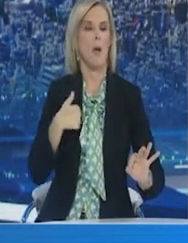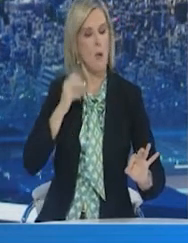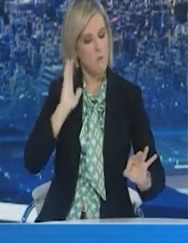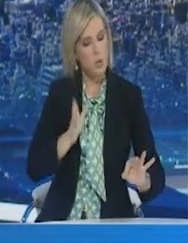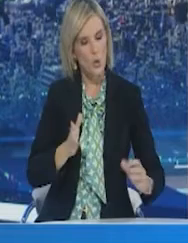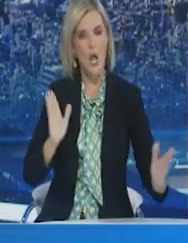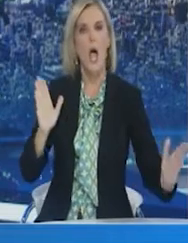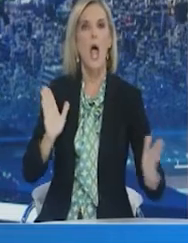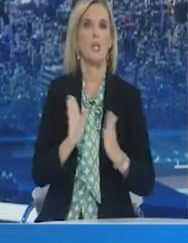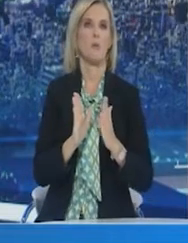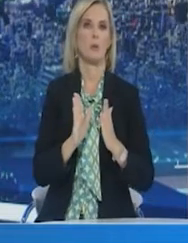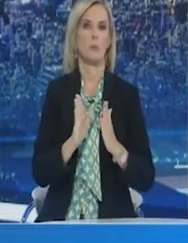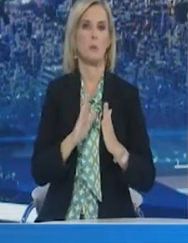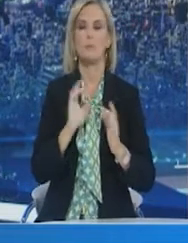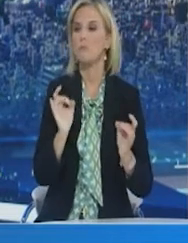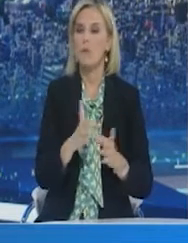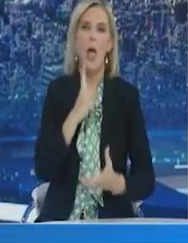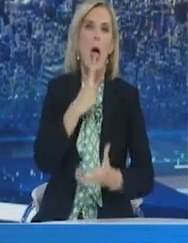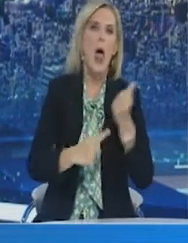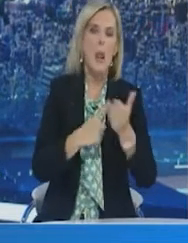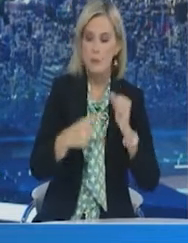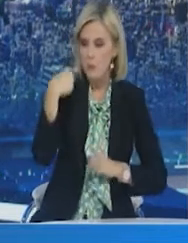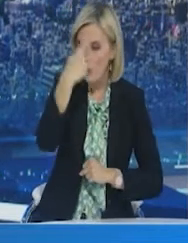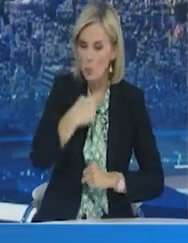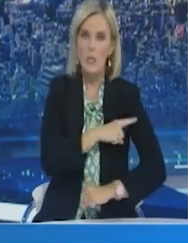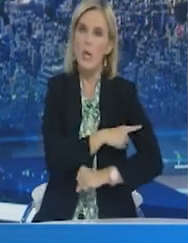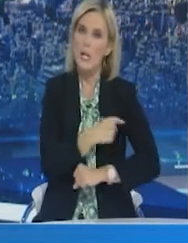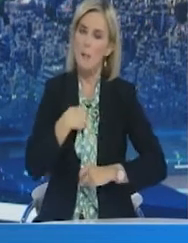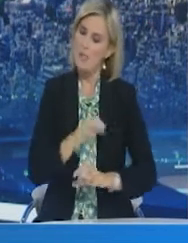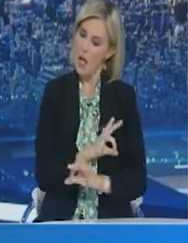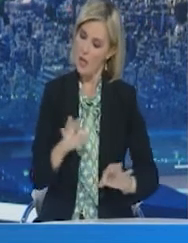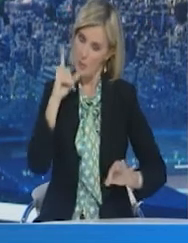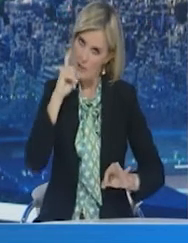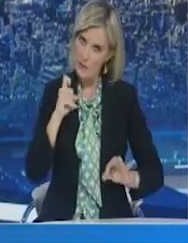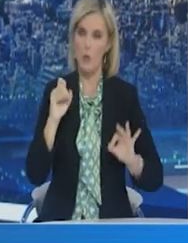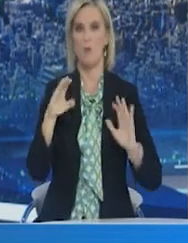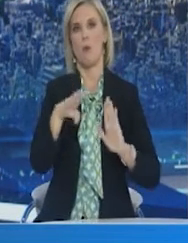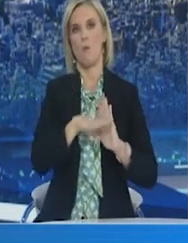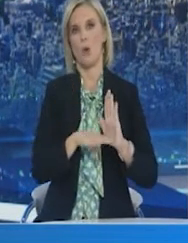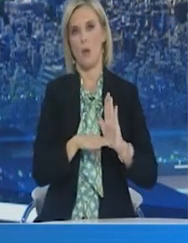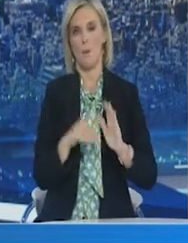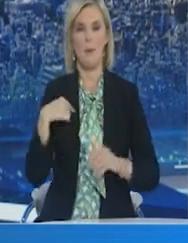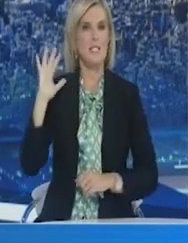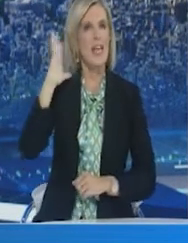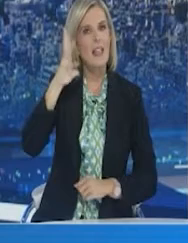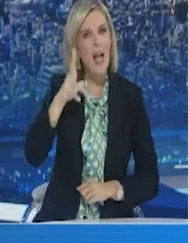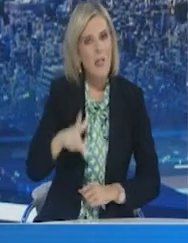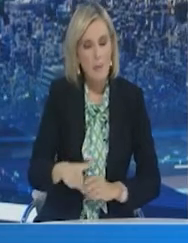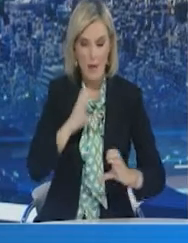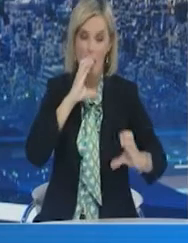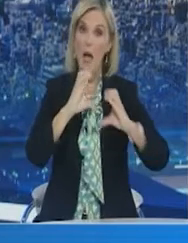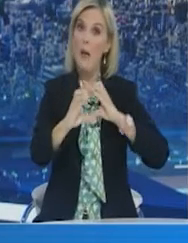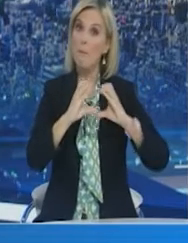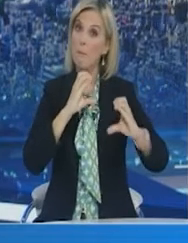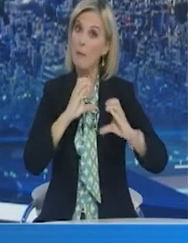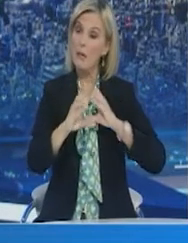οι όποιες αρρυθμίες ενδεχομένως προκύψουν. Είμαστε σε διαρκή καθημερινή επικοινωνία